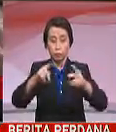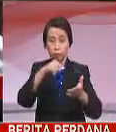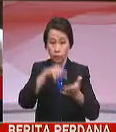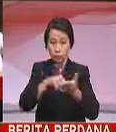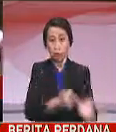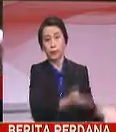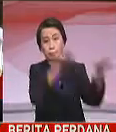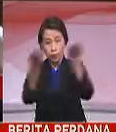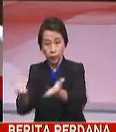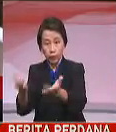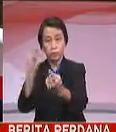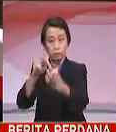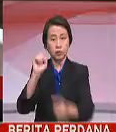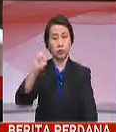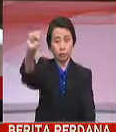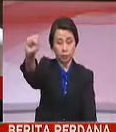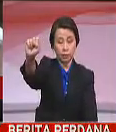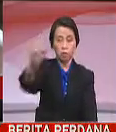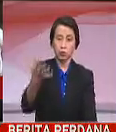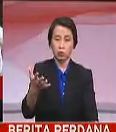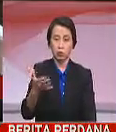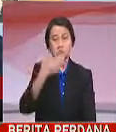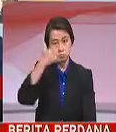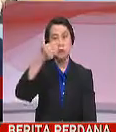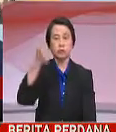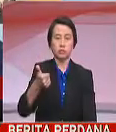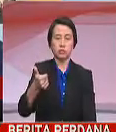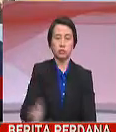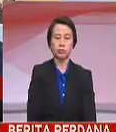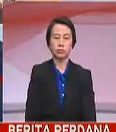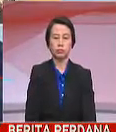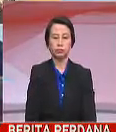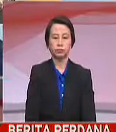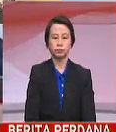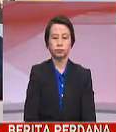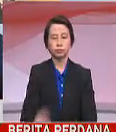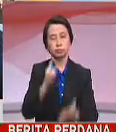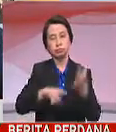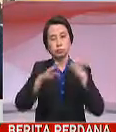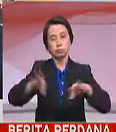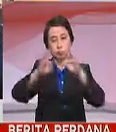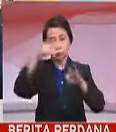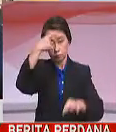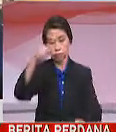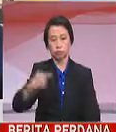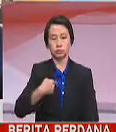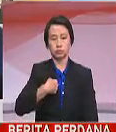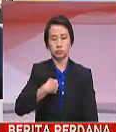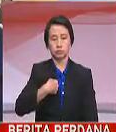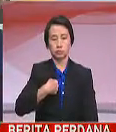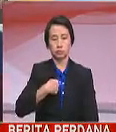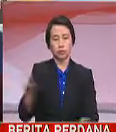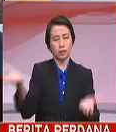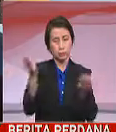bawa pergi Sabah, it'll be awesome. What is important to me is bringing